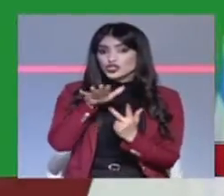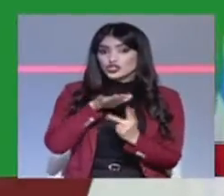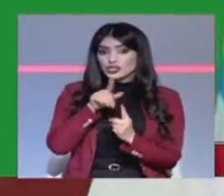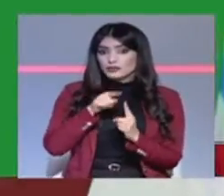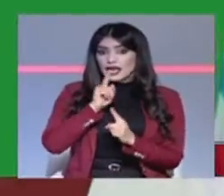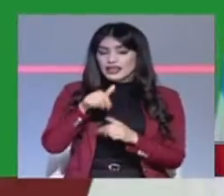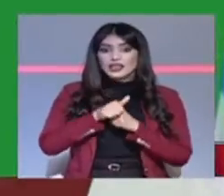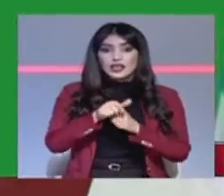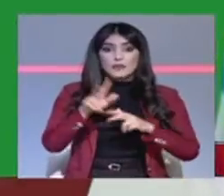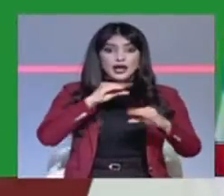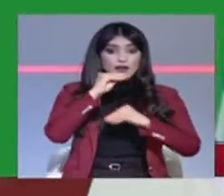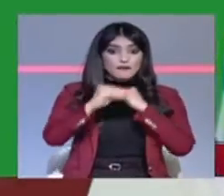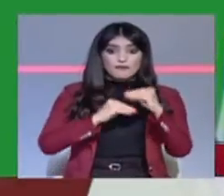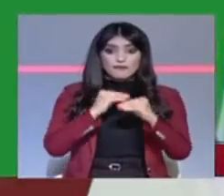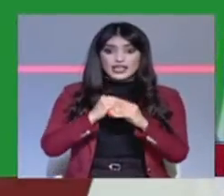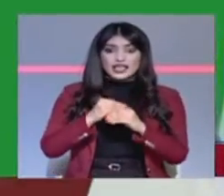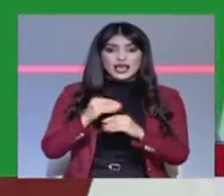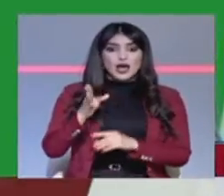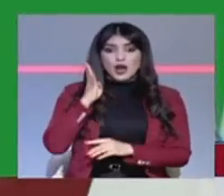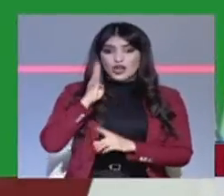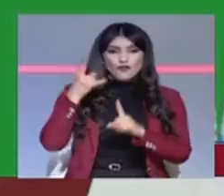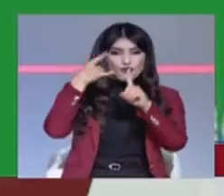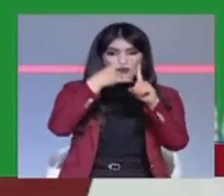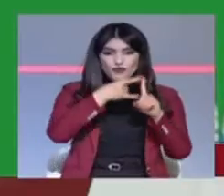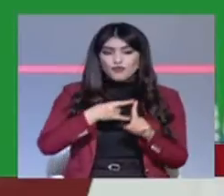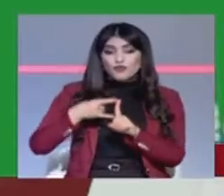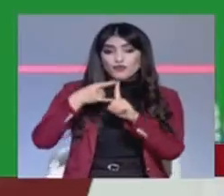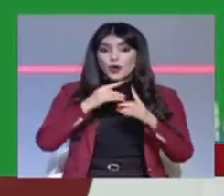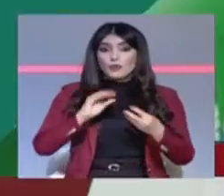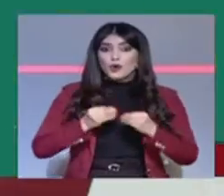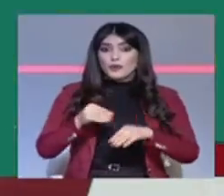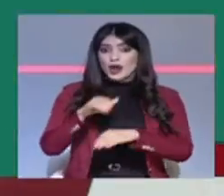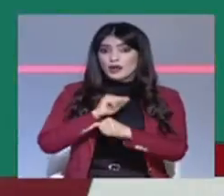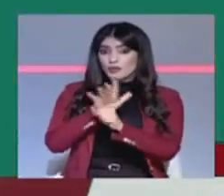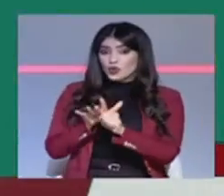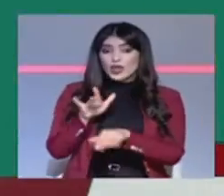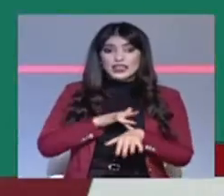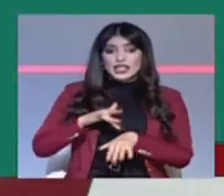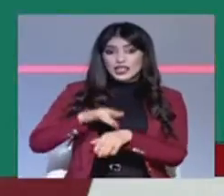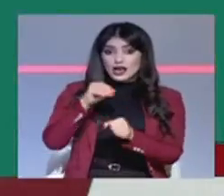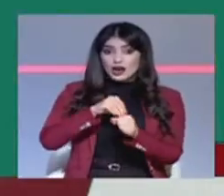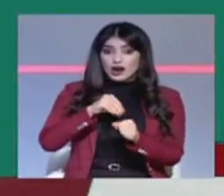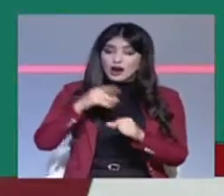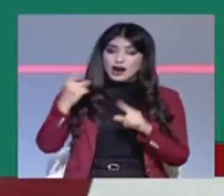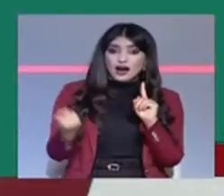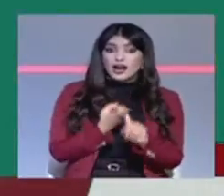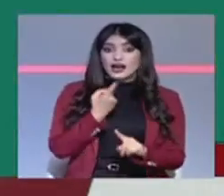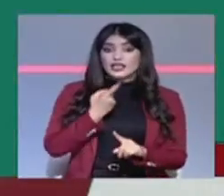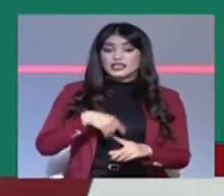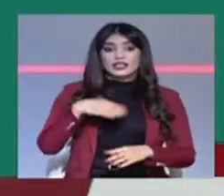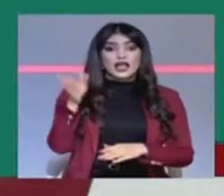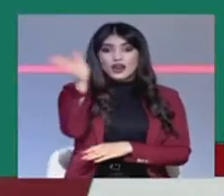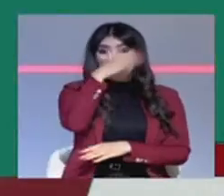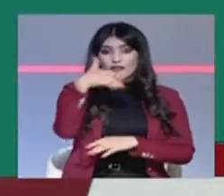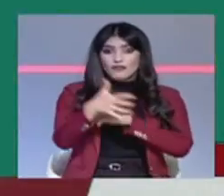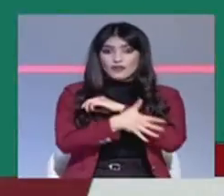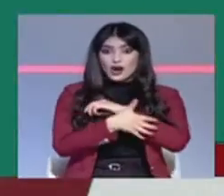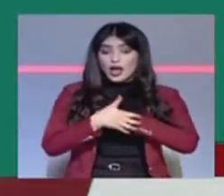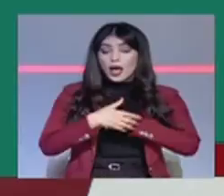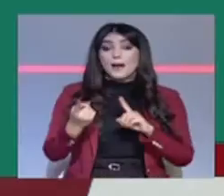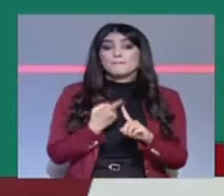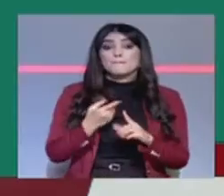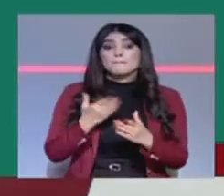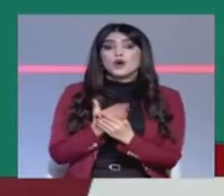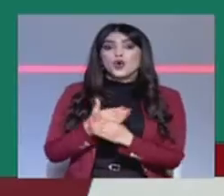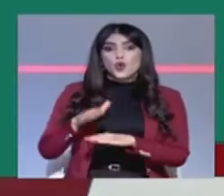خلال قمه احترافيه ازمه قرنا وتداعياتها الاقتصاديه خاصه على الدول الفقيره ابرز